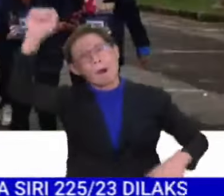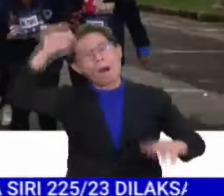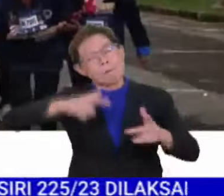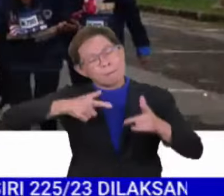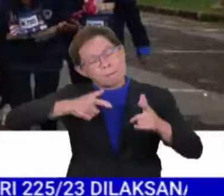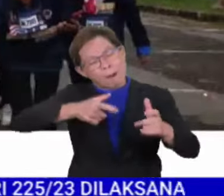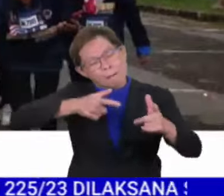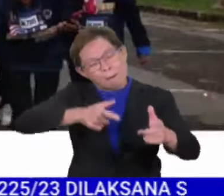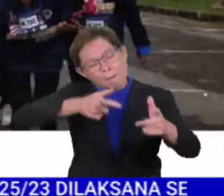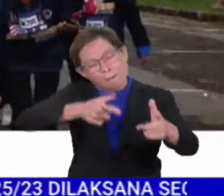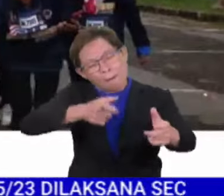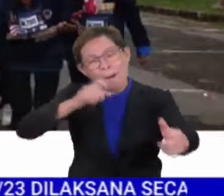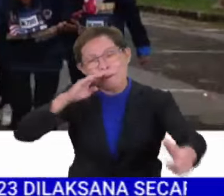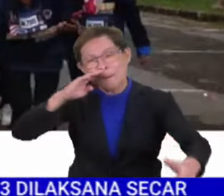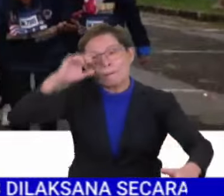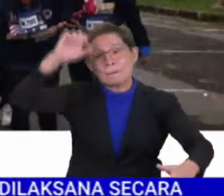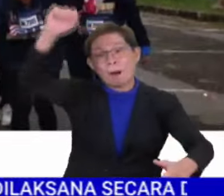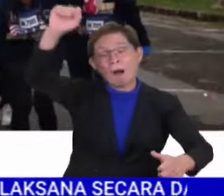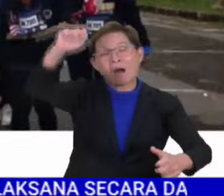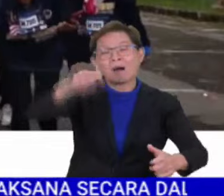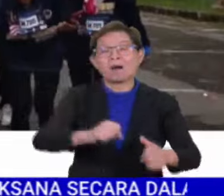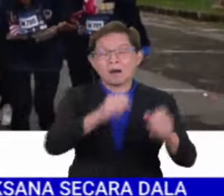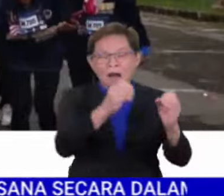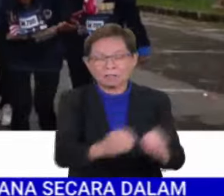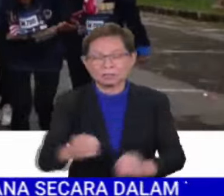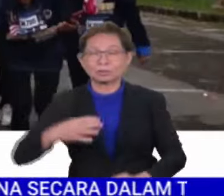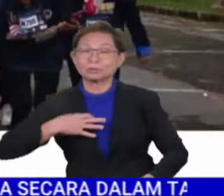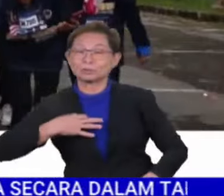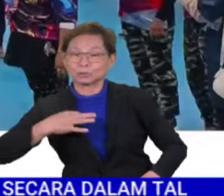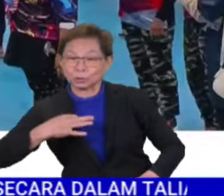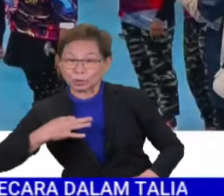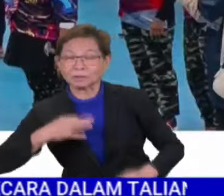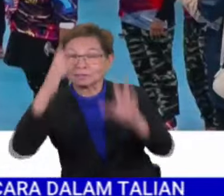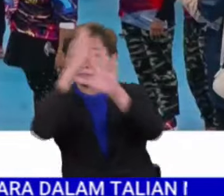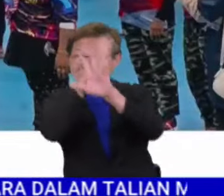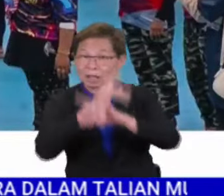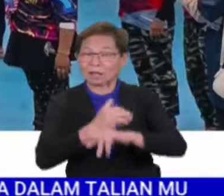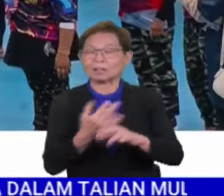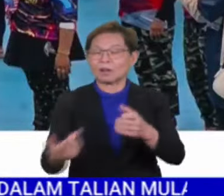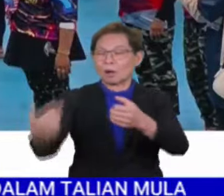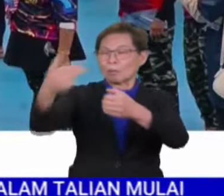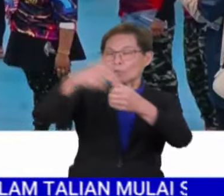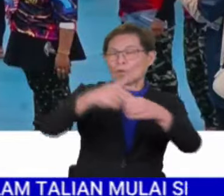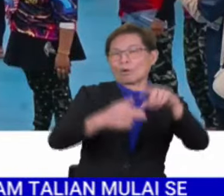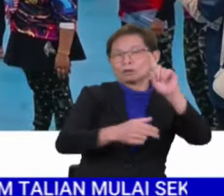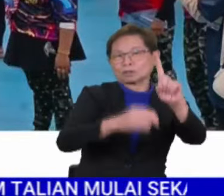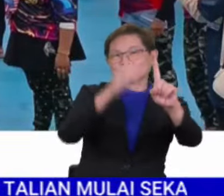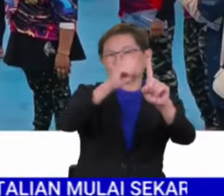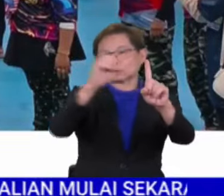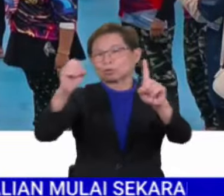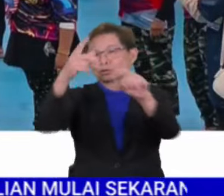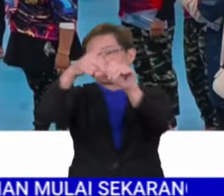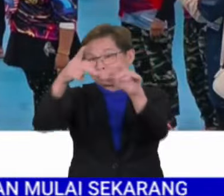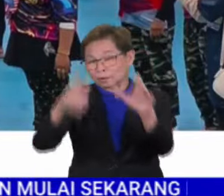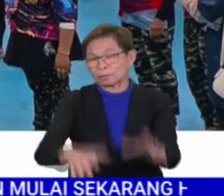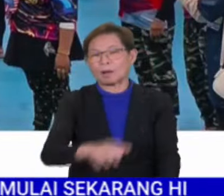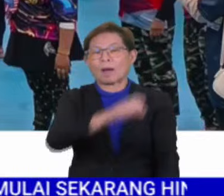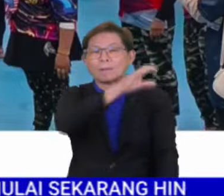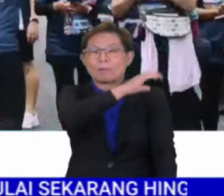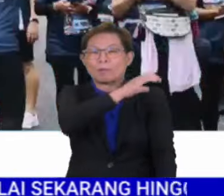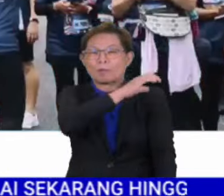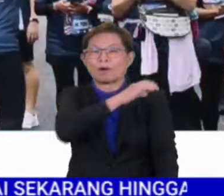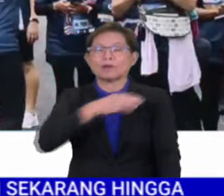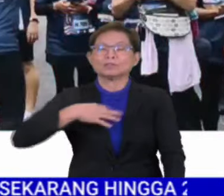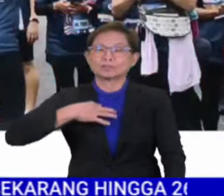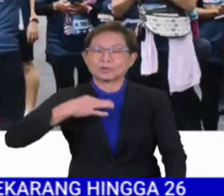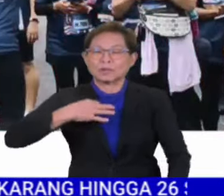larian merdeka Run for Autism anjuran sukarelawan Jalanan Sarawak yang disertai 100 peserta. Pengerusi Sukarelawan